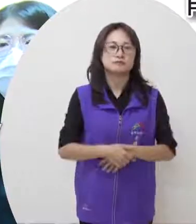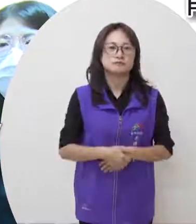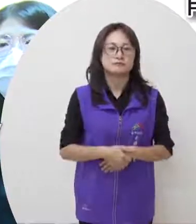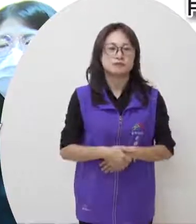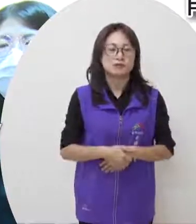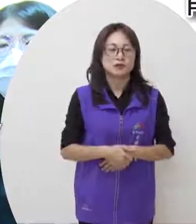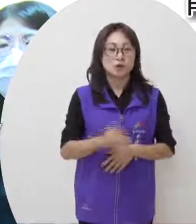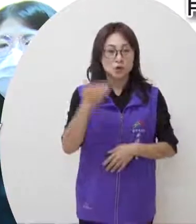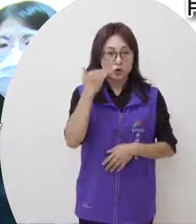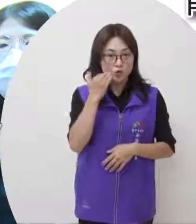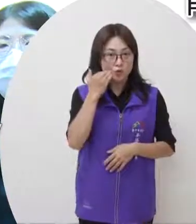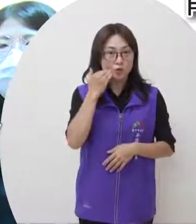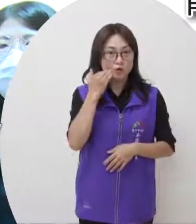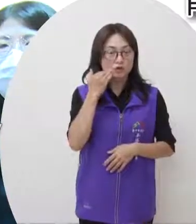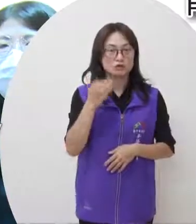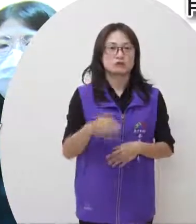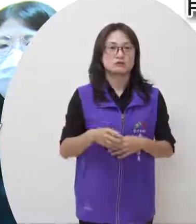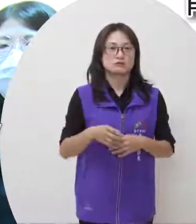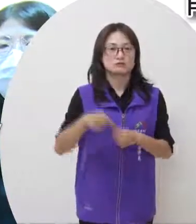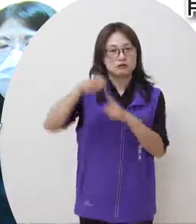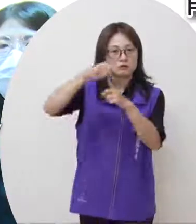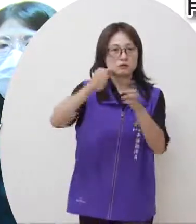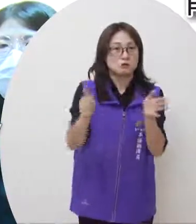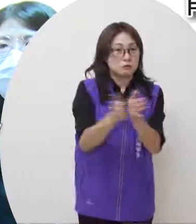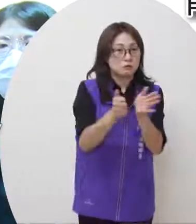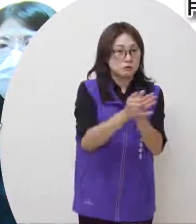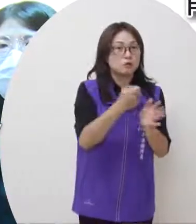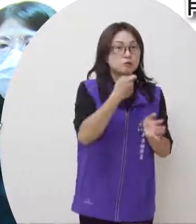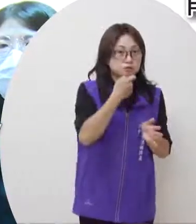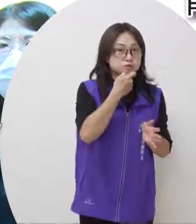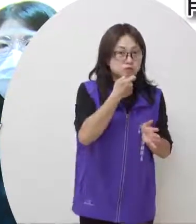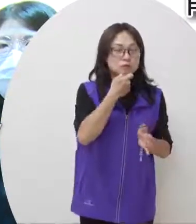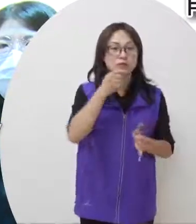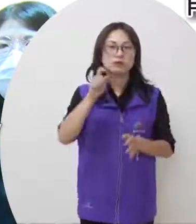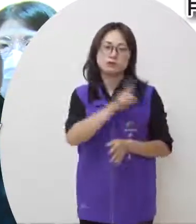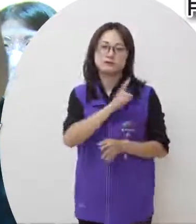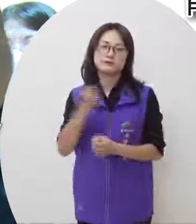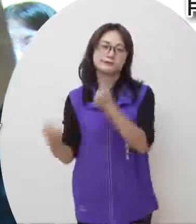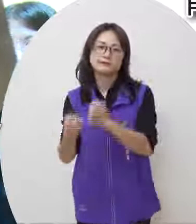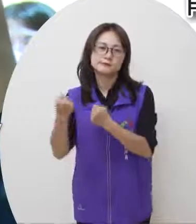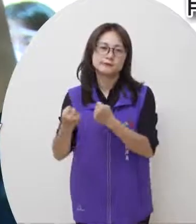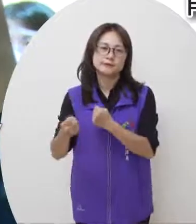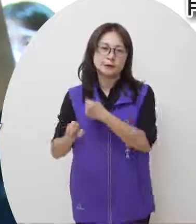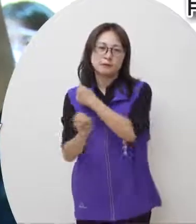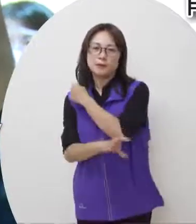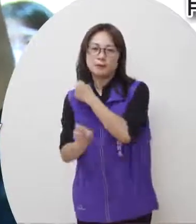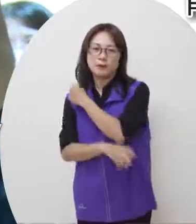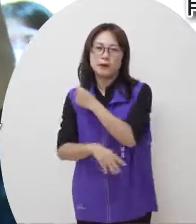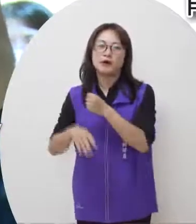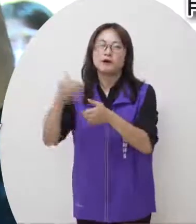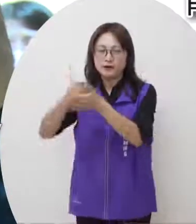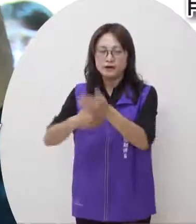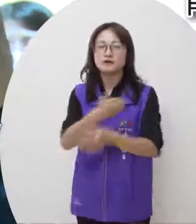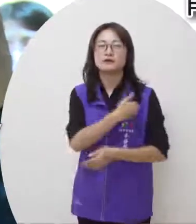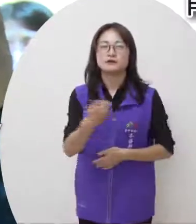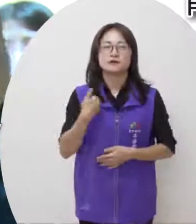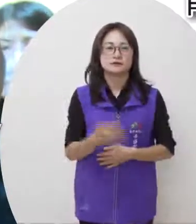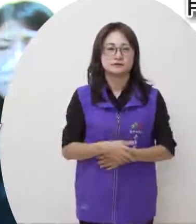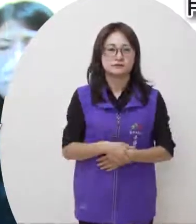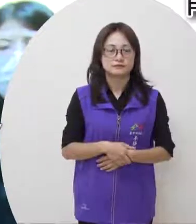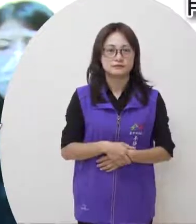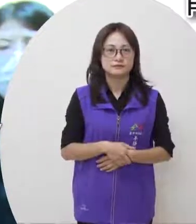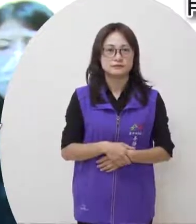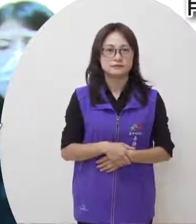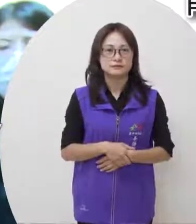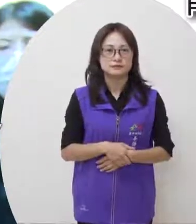们的相关的空气污染等等交通塞车问题也会得到适度的改善。那基本上